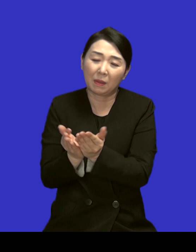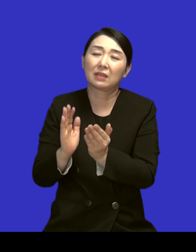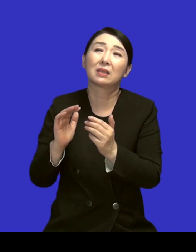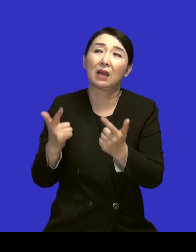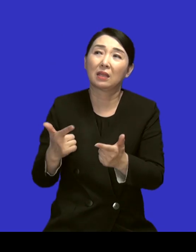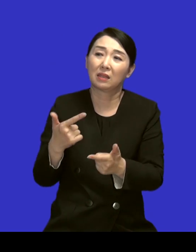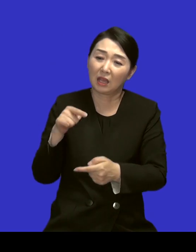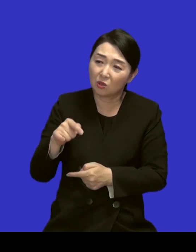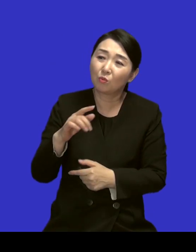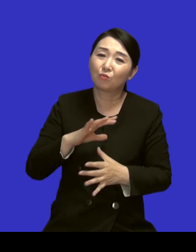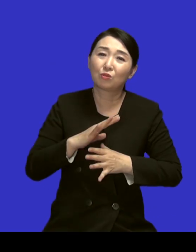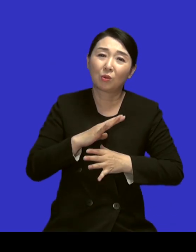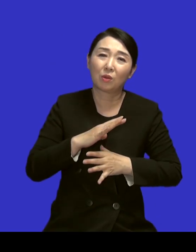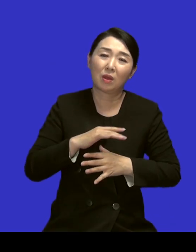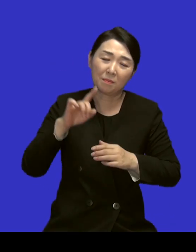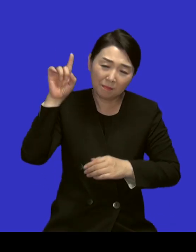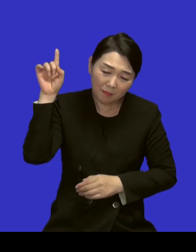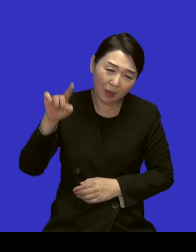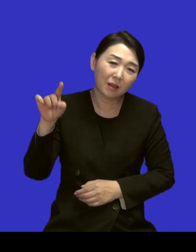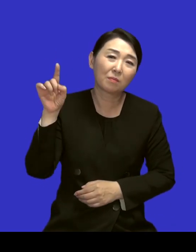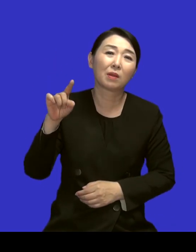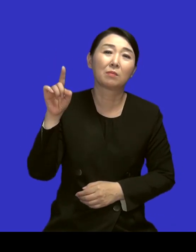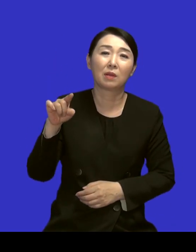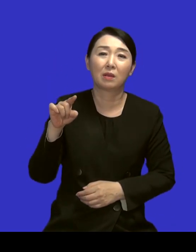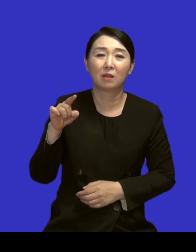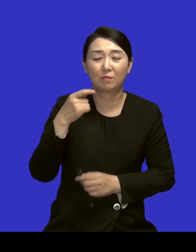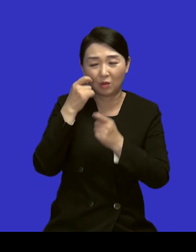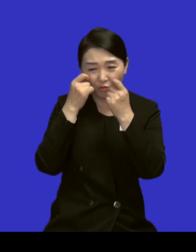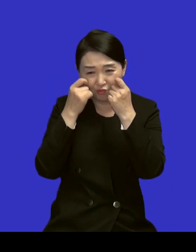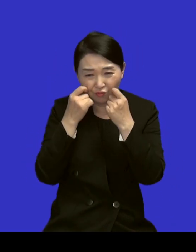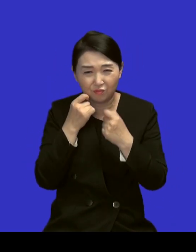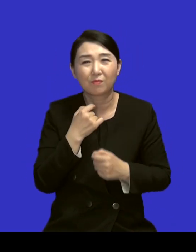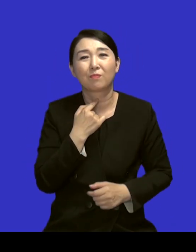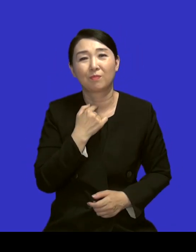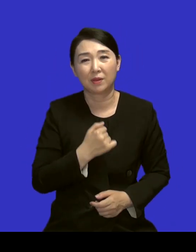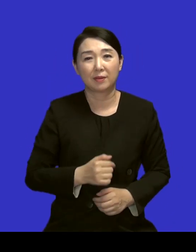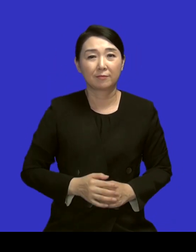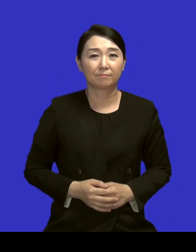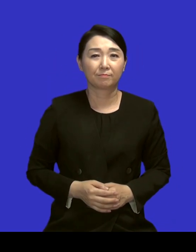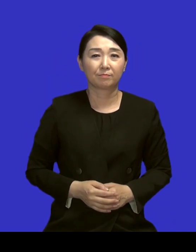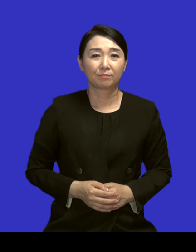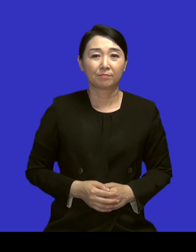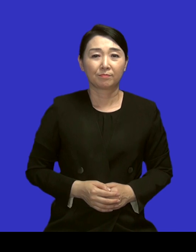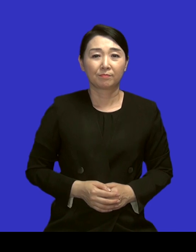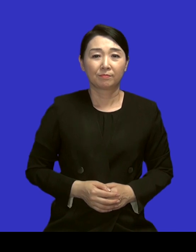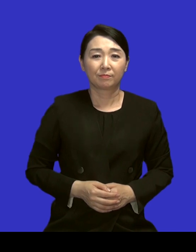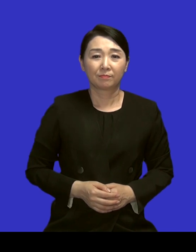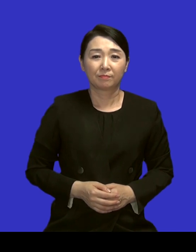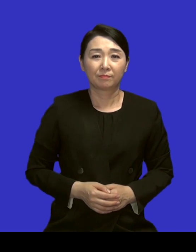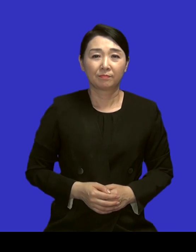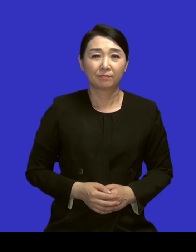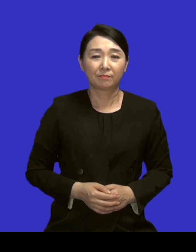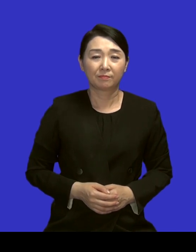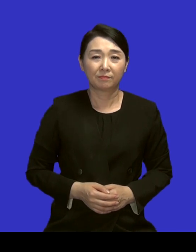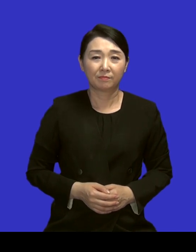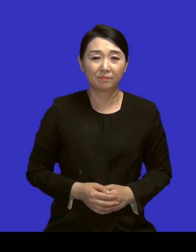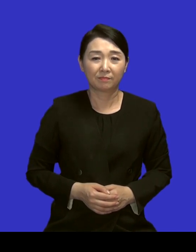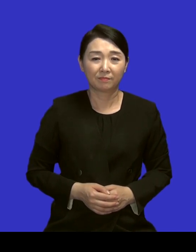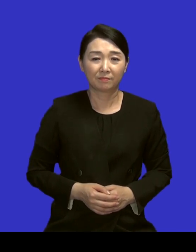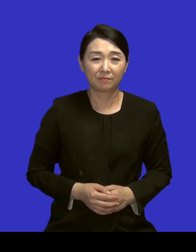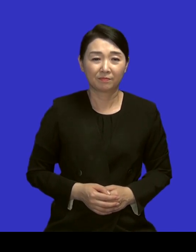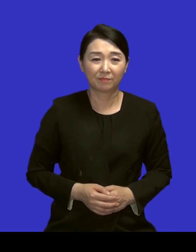무서워요. 그러면서 매일 같이 울었었어요. 근데 그렇게 울고 있던 아들을